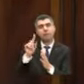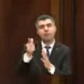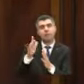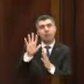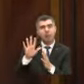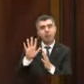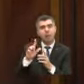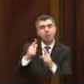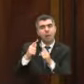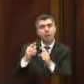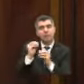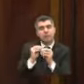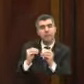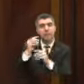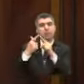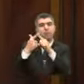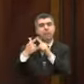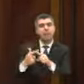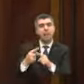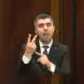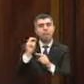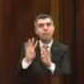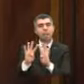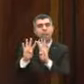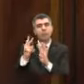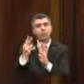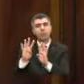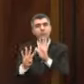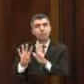ديال 2017 2018 راكم في 3.6